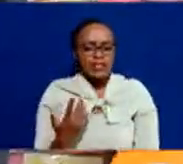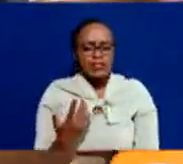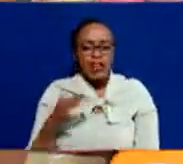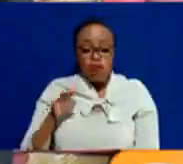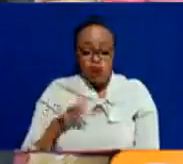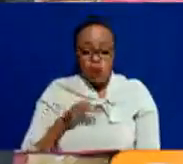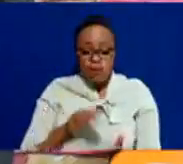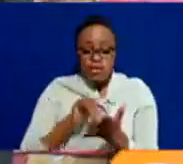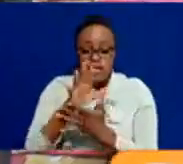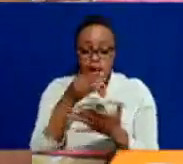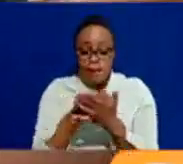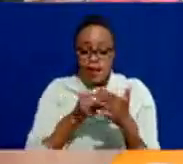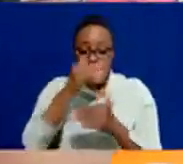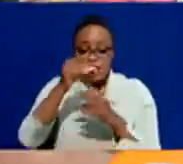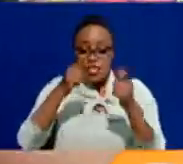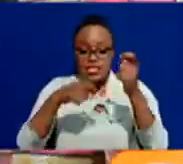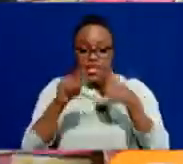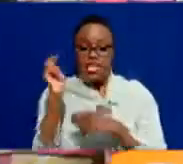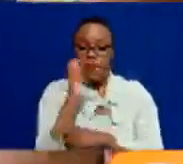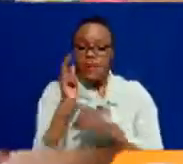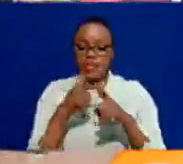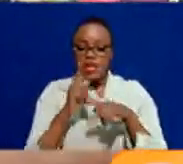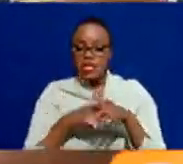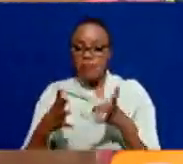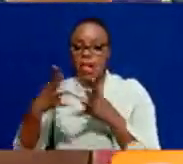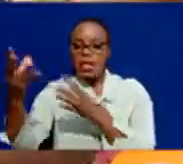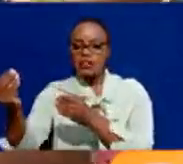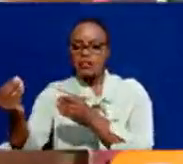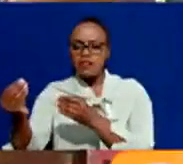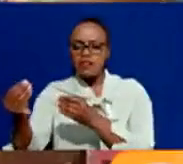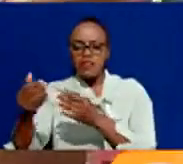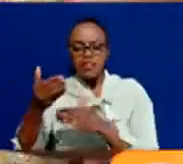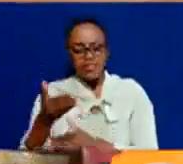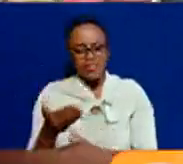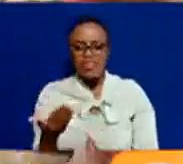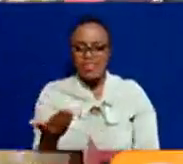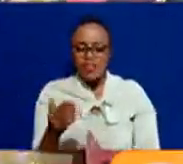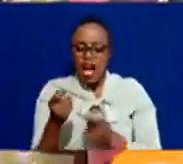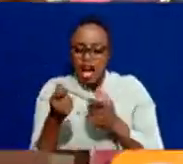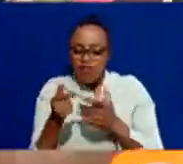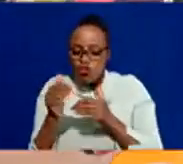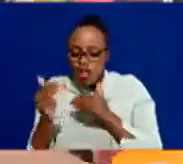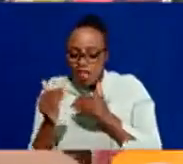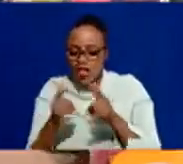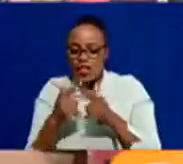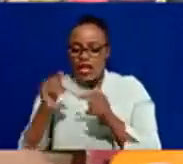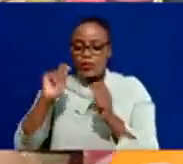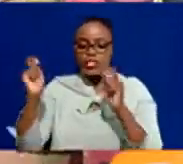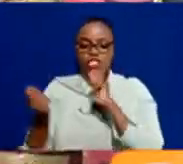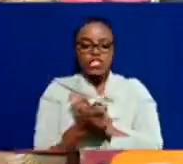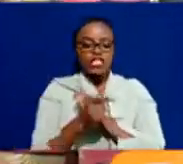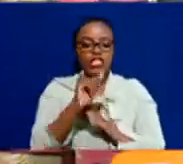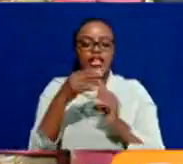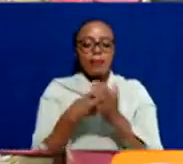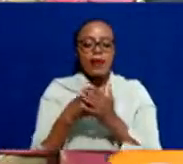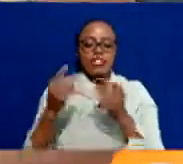Mama anatumiwa pesa kwa simu after kuuzia mtu Miraa, alafu akienda tu kilomita chache inakuwa reverse. Ukweli